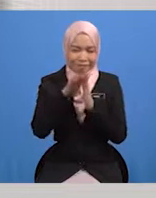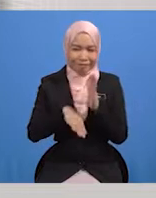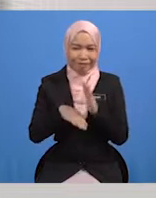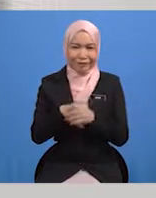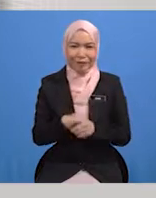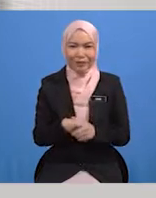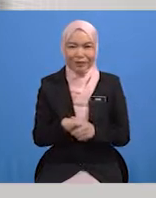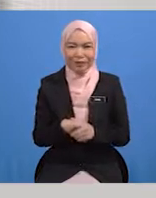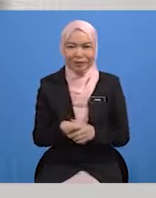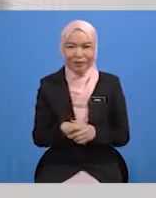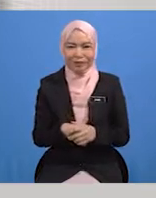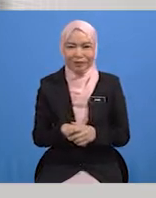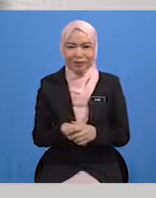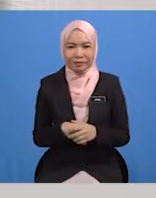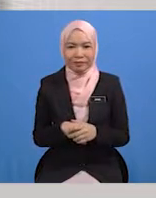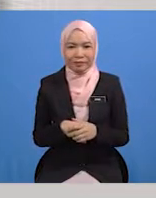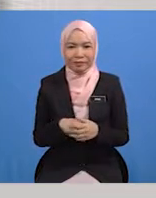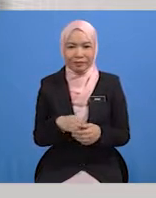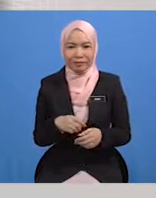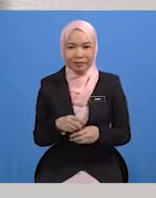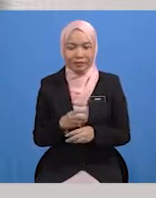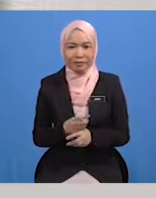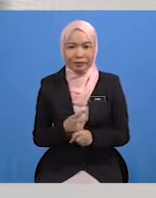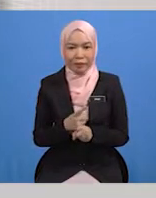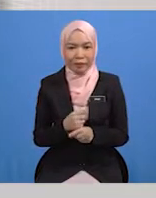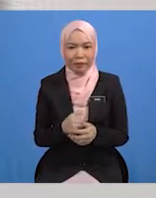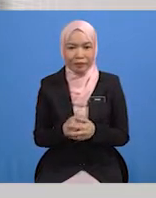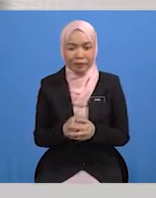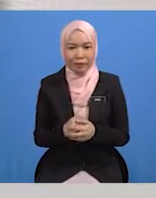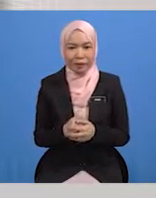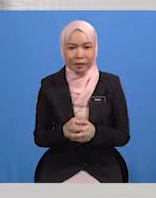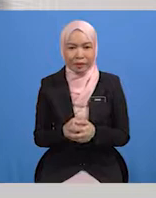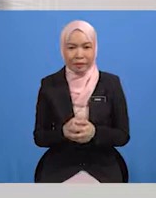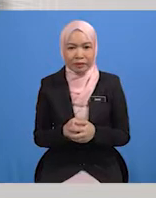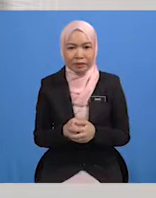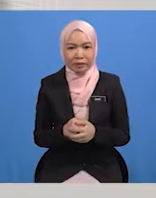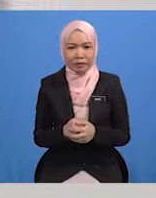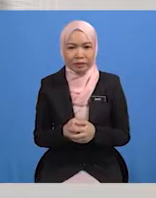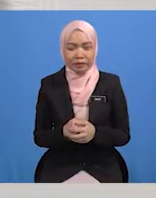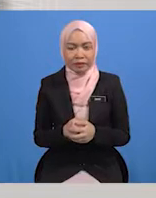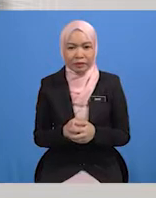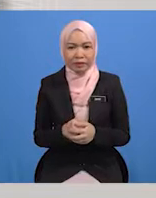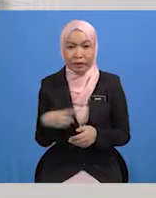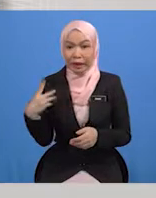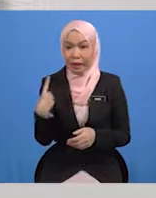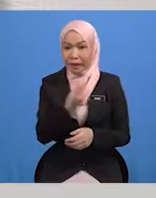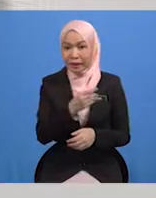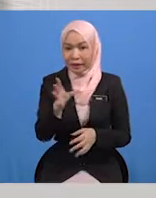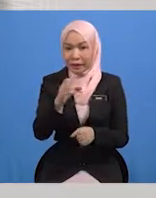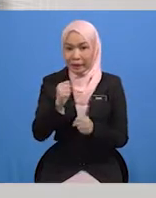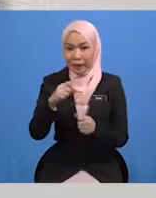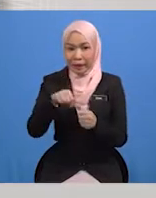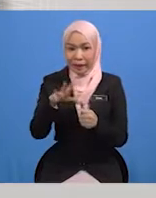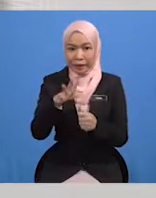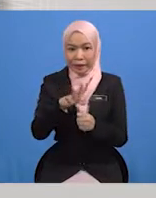Perwatakan Asyah Samiah dalam petikan di atas dapat kita kesan melalui